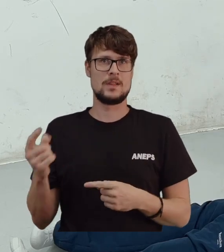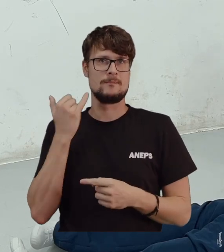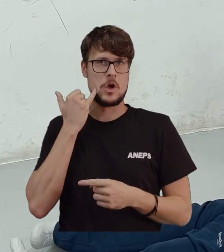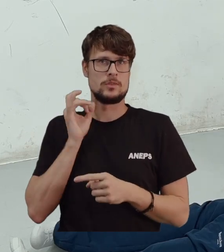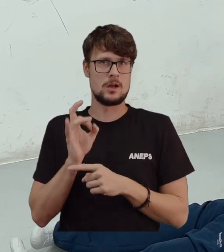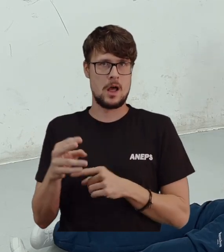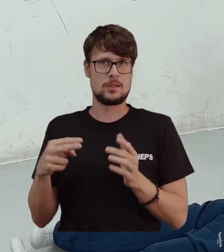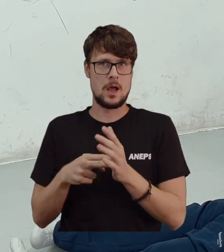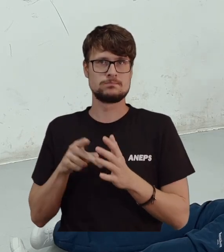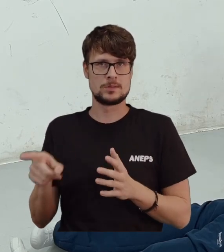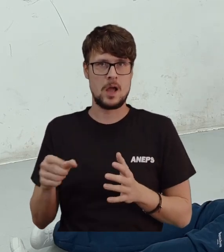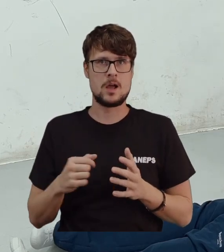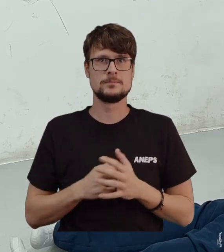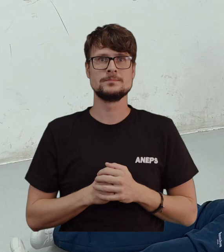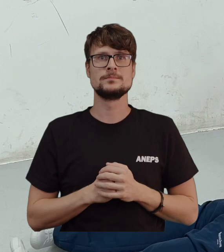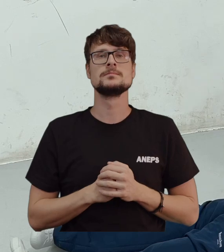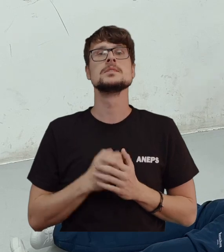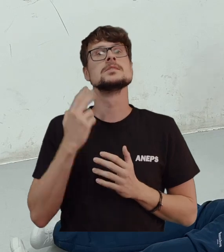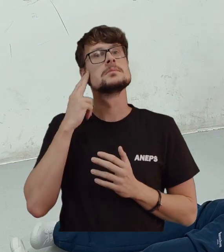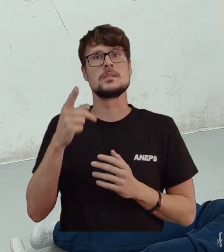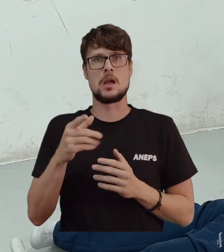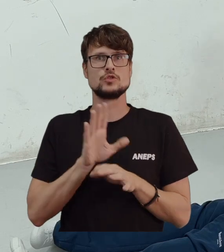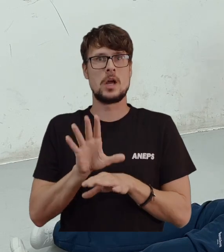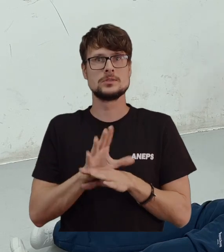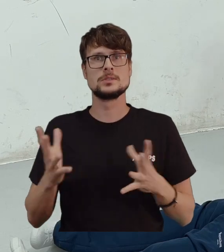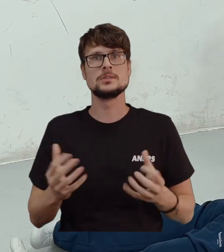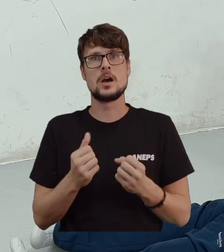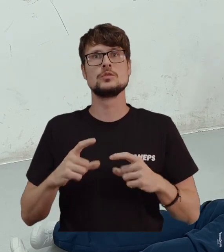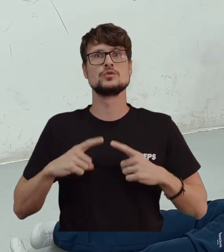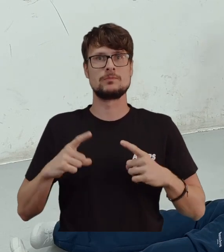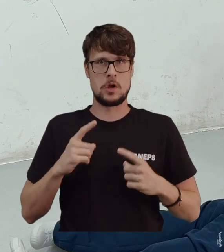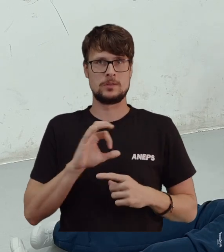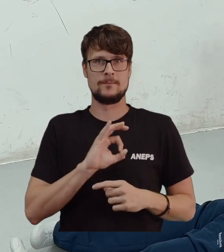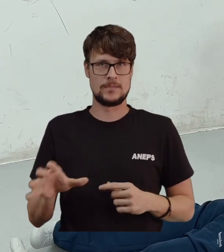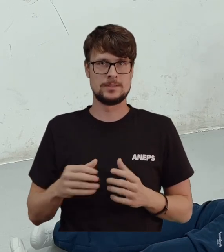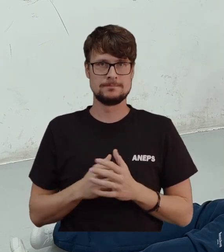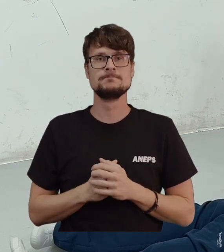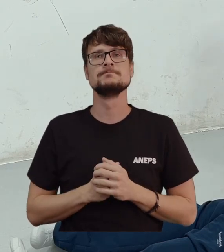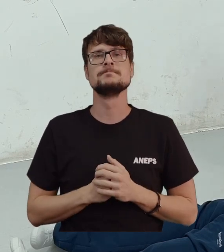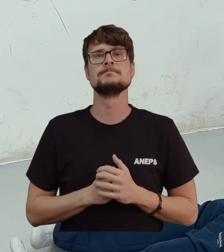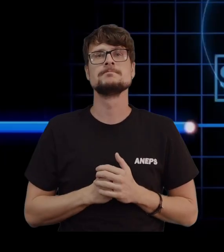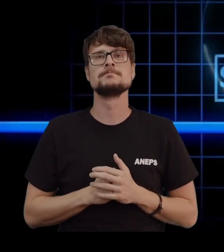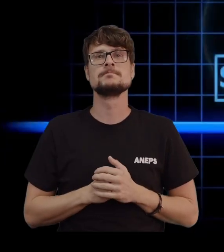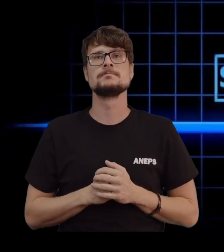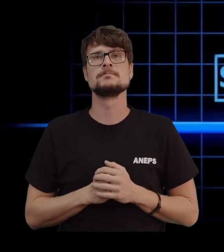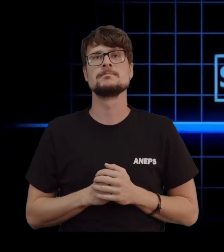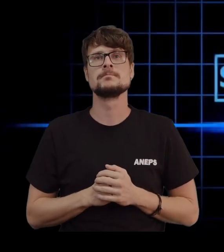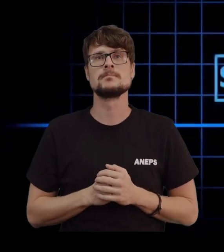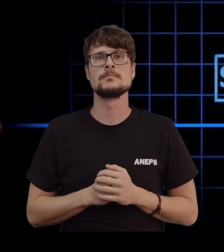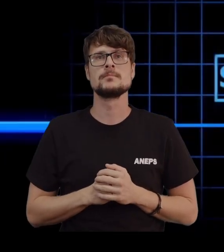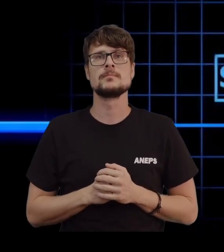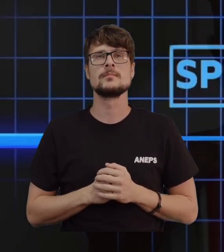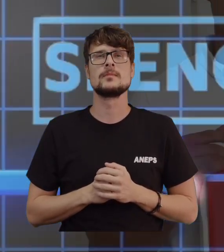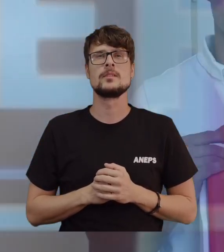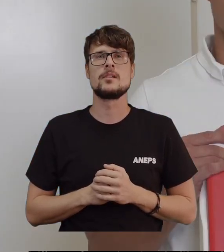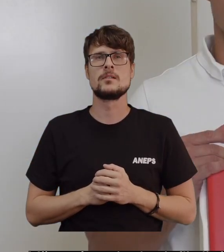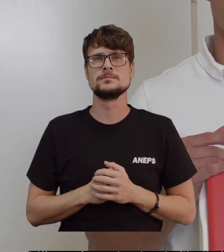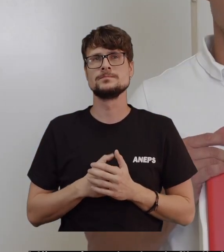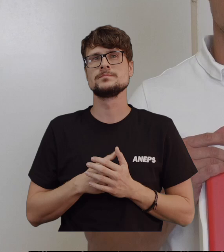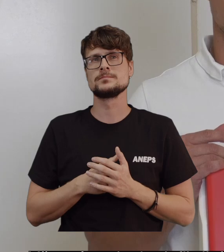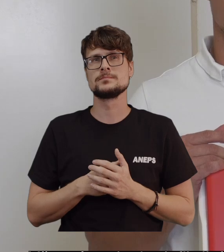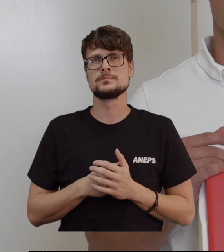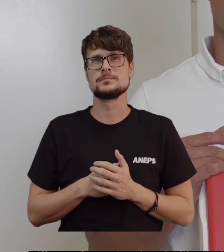podá defibrilačný výboj, ak je indikovaný, tým má vyššiu šancu na prežitie. Včasné